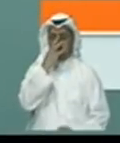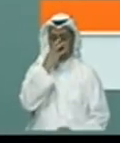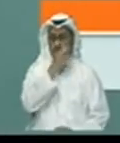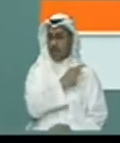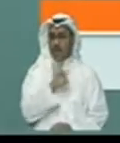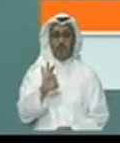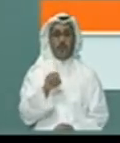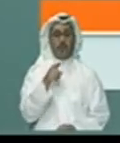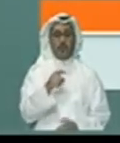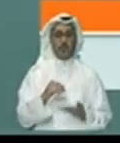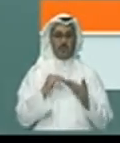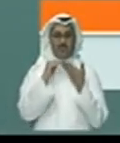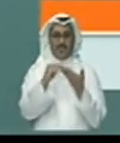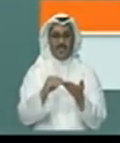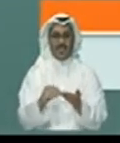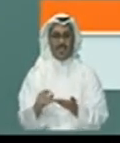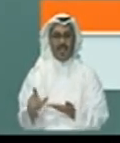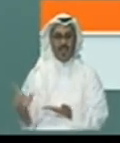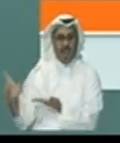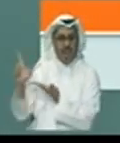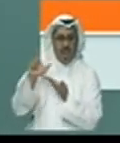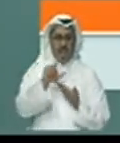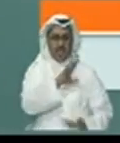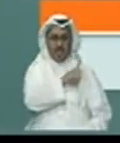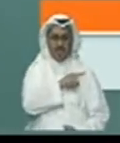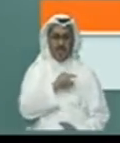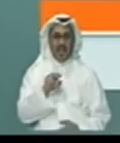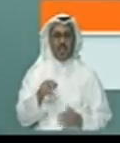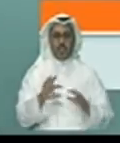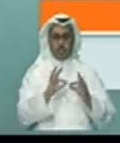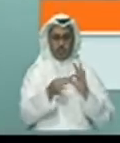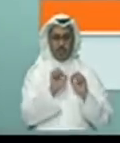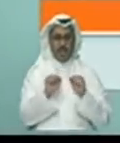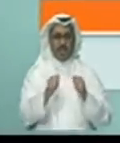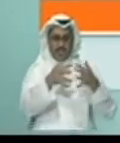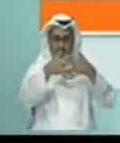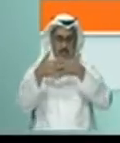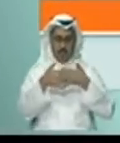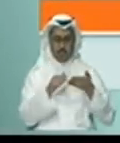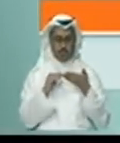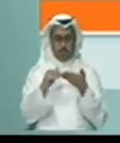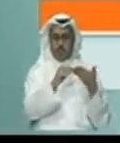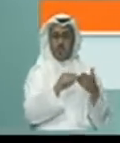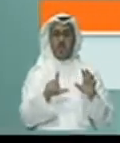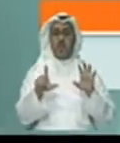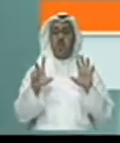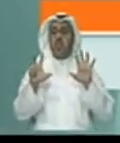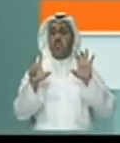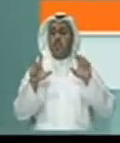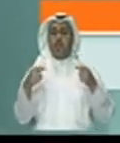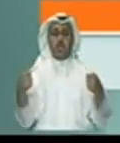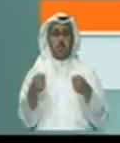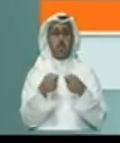وكالة غوث وتشغيل اللاجئين الفلسطينيين الأونر، والتي بلغت تقريبا 286 مليون دولار